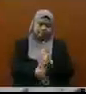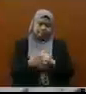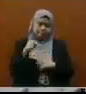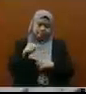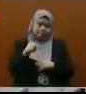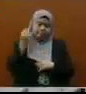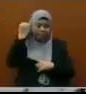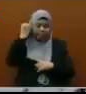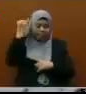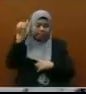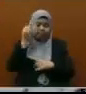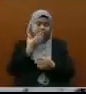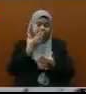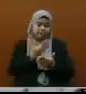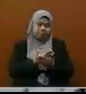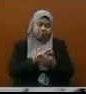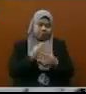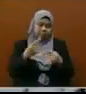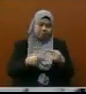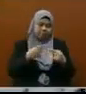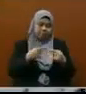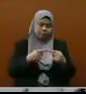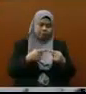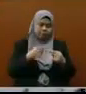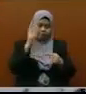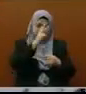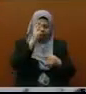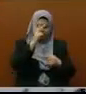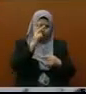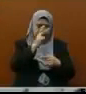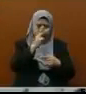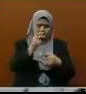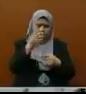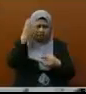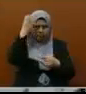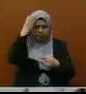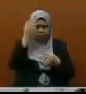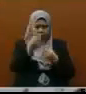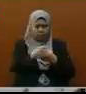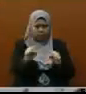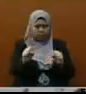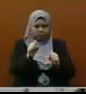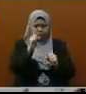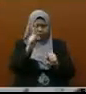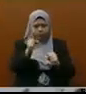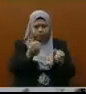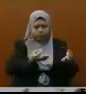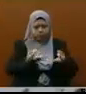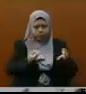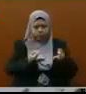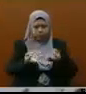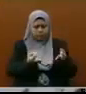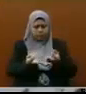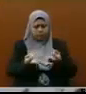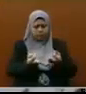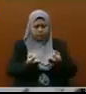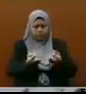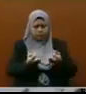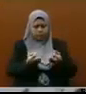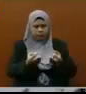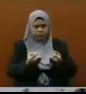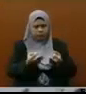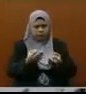baik. Apabila kerajaan negeri Selangor menyediakan satu fasiliti ataupun kemudahan seperti